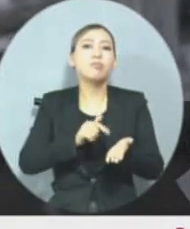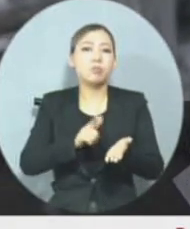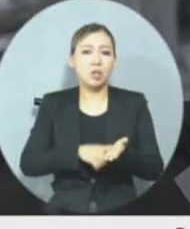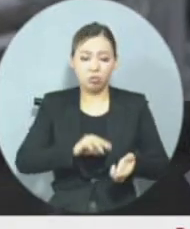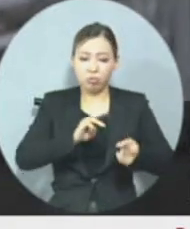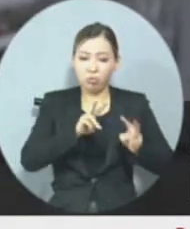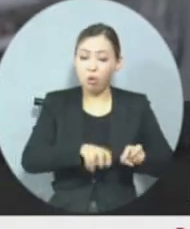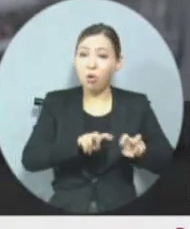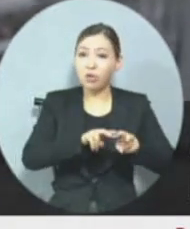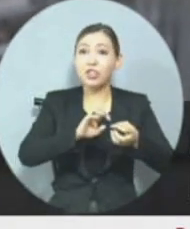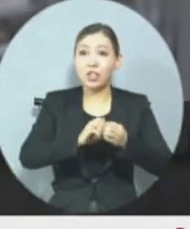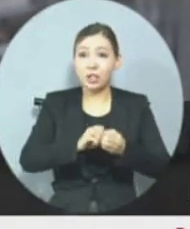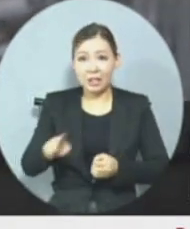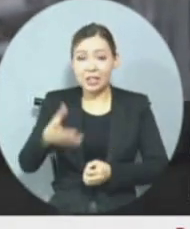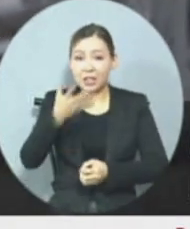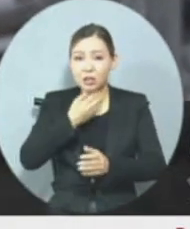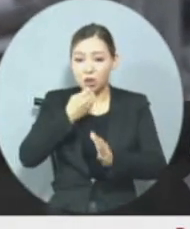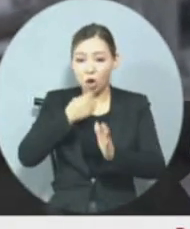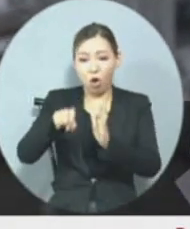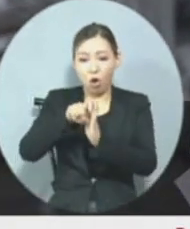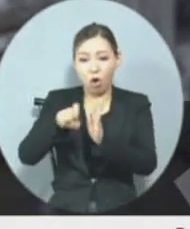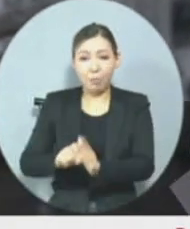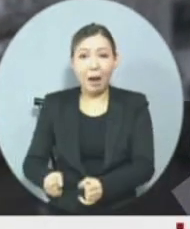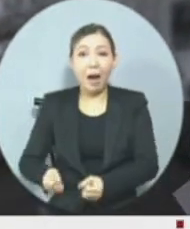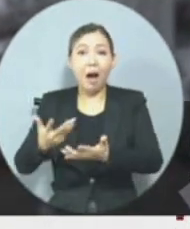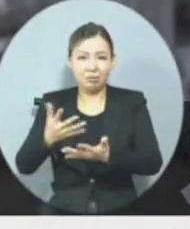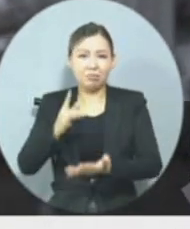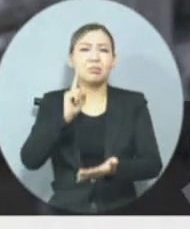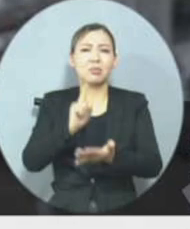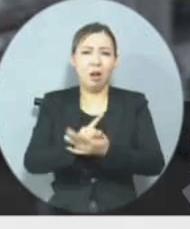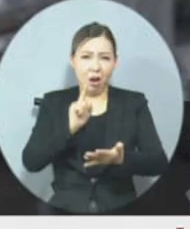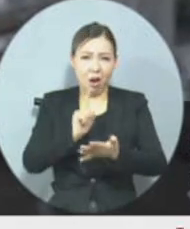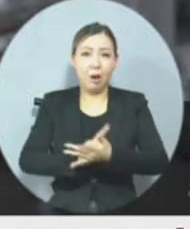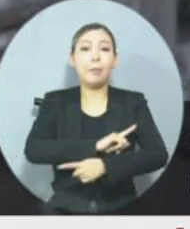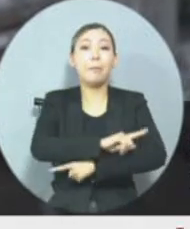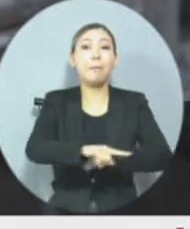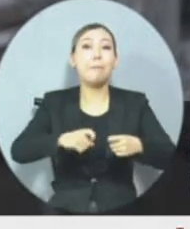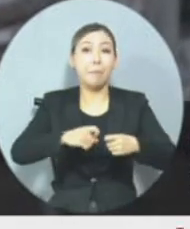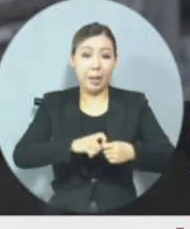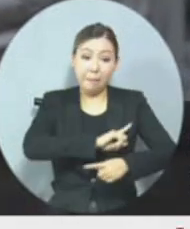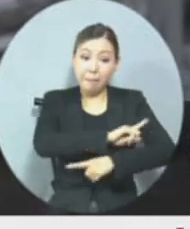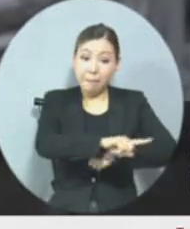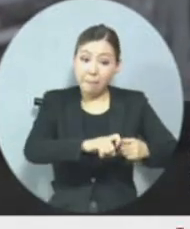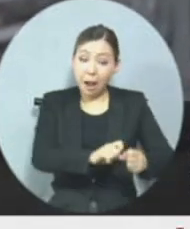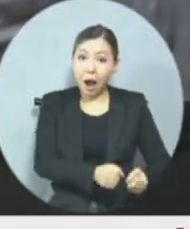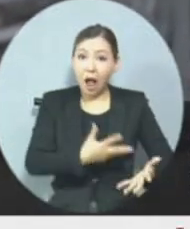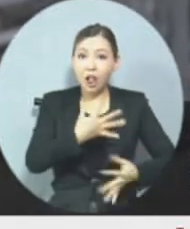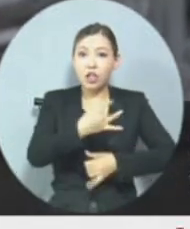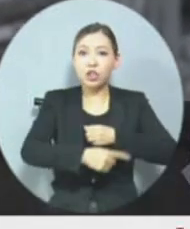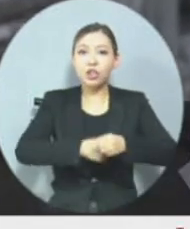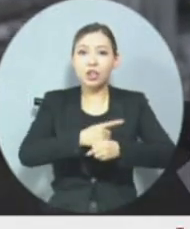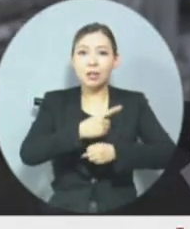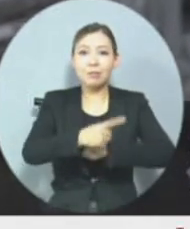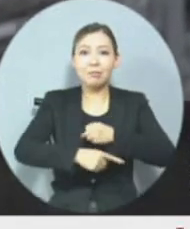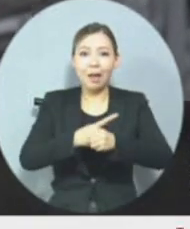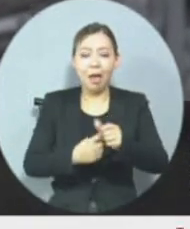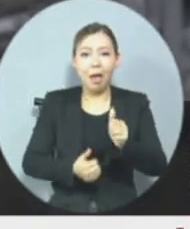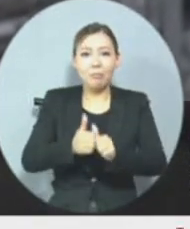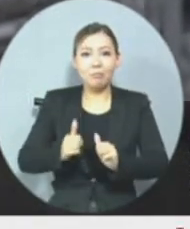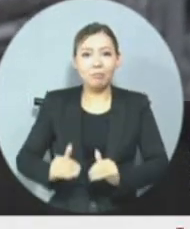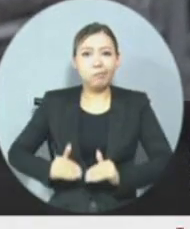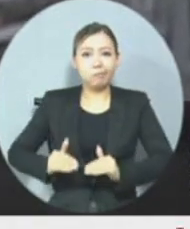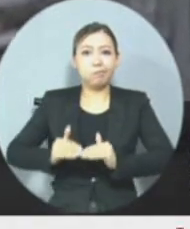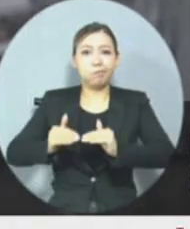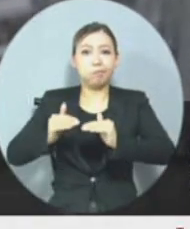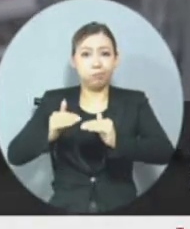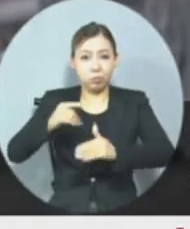одоо сайхан хөдөлгөөнүүд хөтөлбөрүүд бол я харахгүй хэрэгжнэ. Хэрэгж хэрэгжтэй одоо ингээд жил жилээр одоо ахиж дотоодынхаа 19 нэр